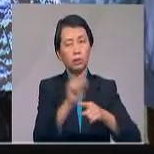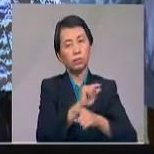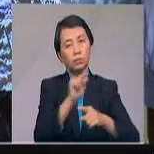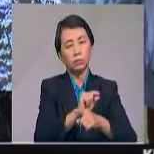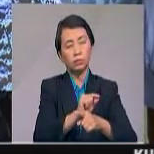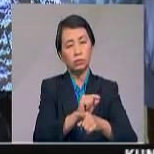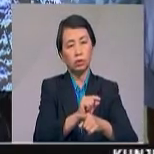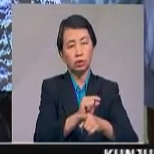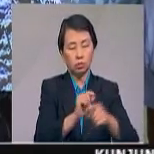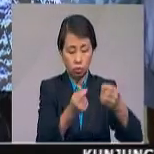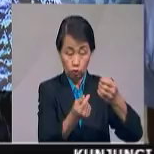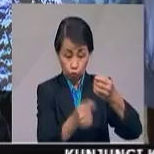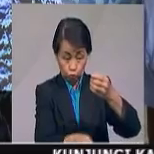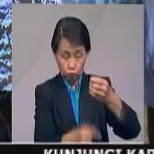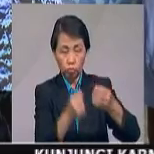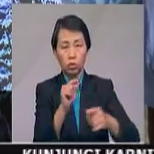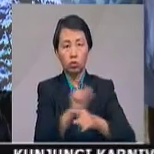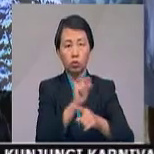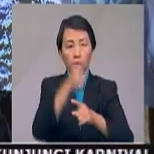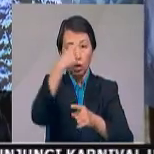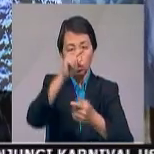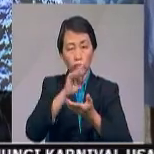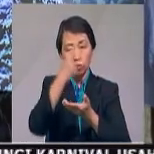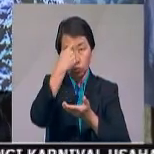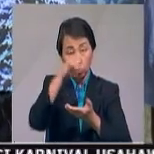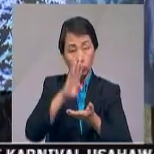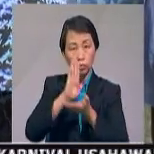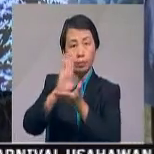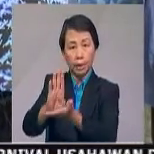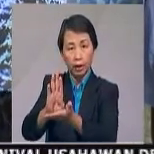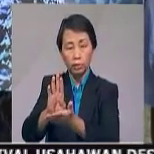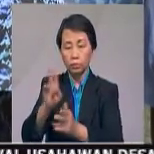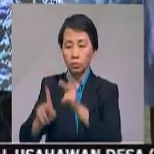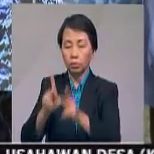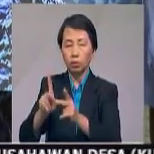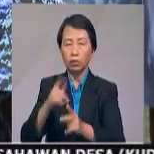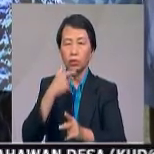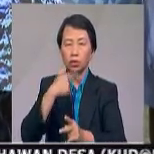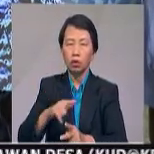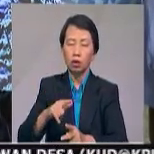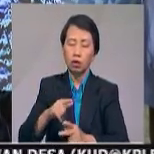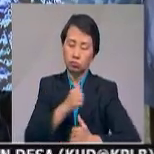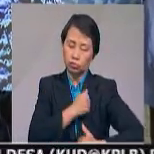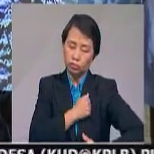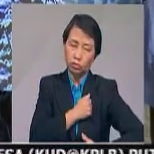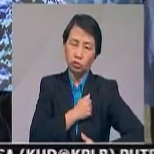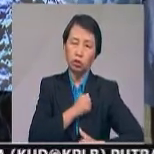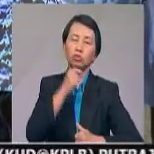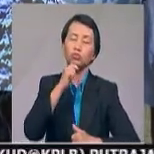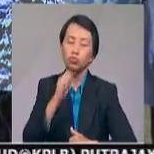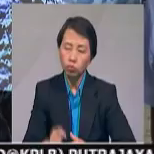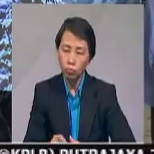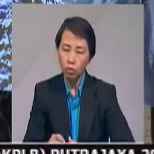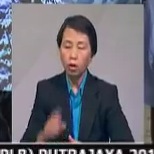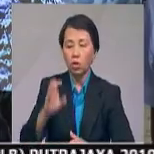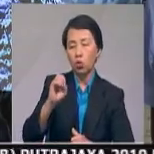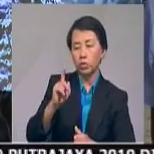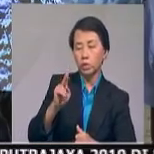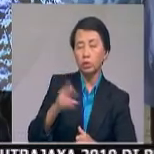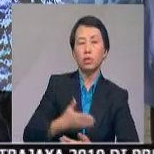untuk membantu veteran-veteran kurang upaya, keluarga mereka, anak-anak